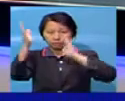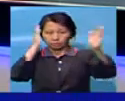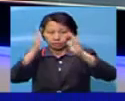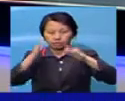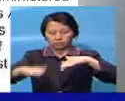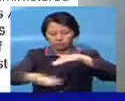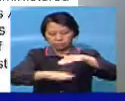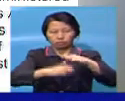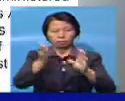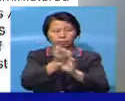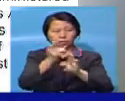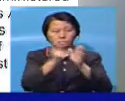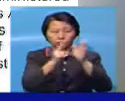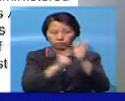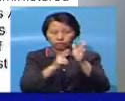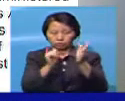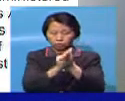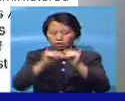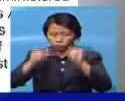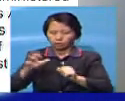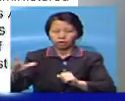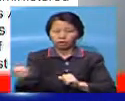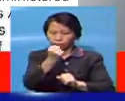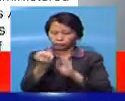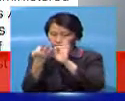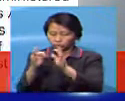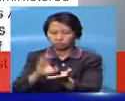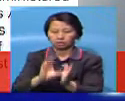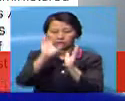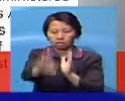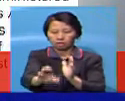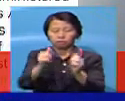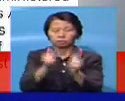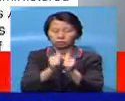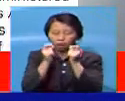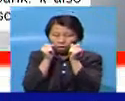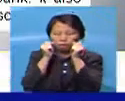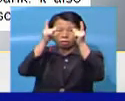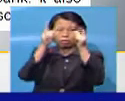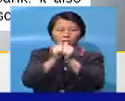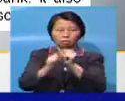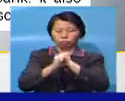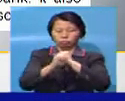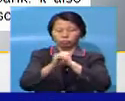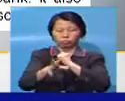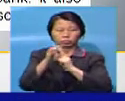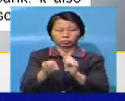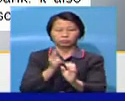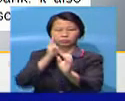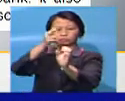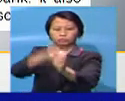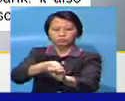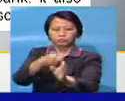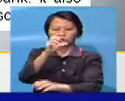Di bawah undang-undang itu, tindakan juga boleh diambil terhadap pelabur yang dengan disedarinya mempromosi dan menyertai